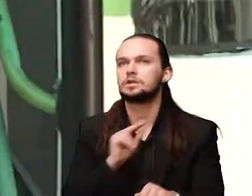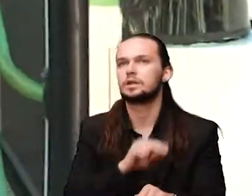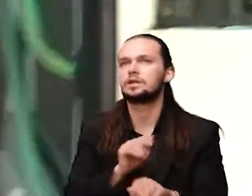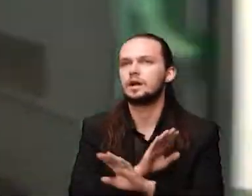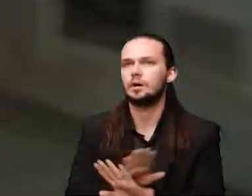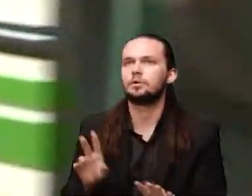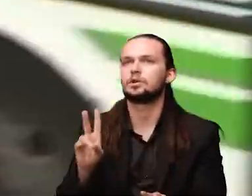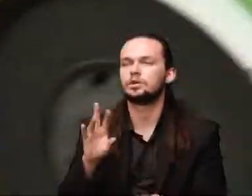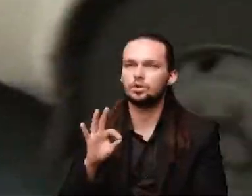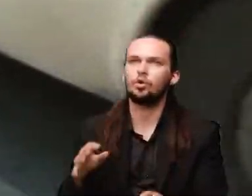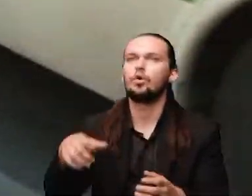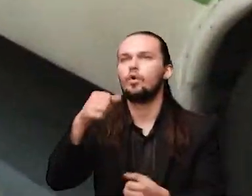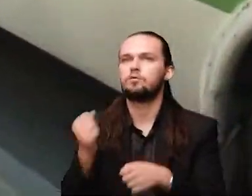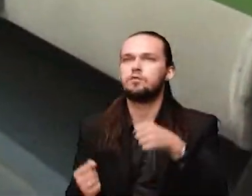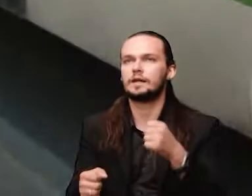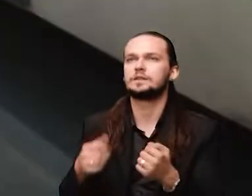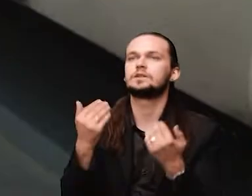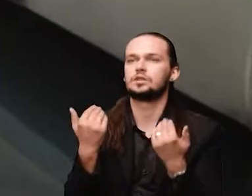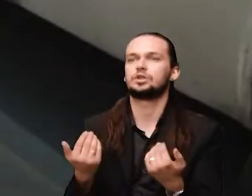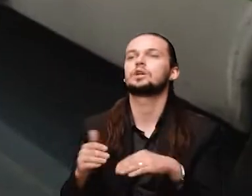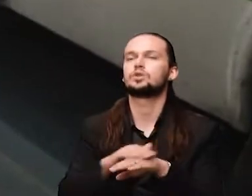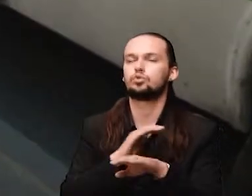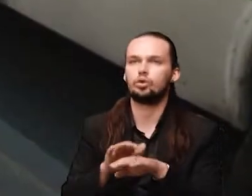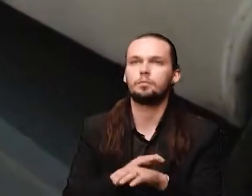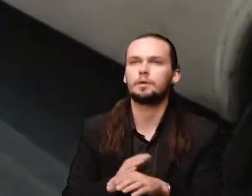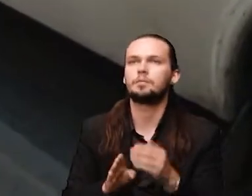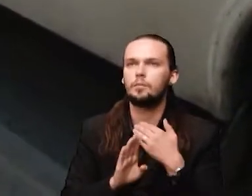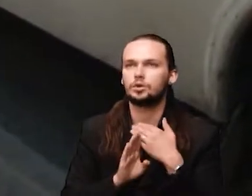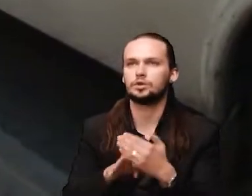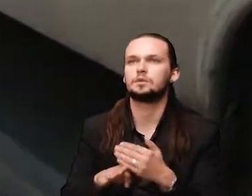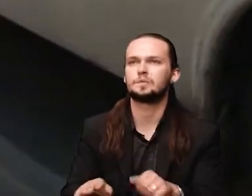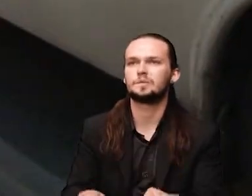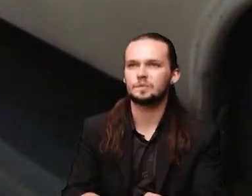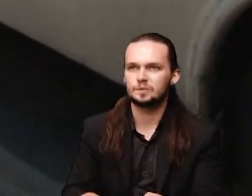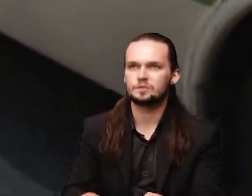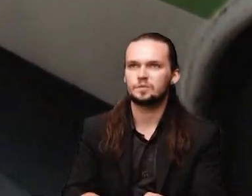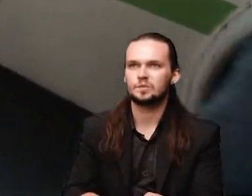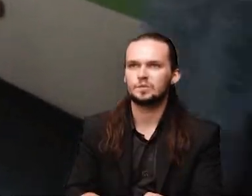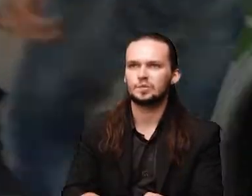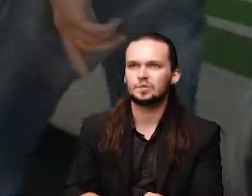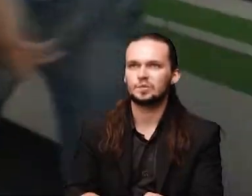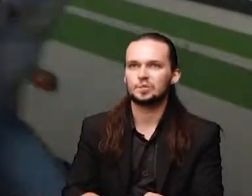Пандус, к сожалению, не работает, но нам сейчас водитель добрый поможет все-таки забраться в автобус.